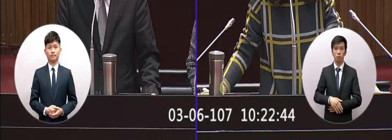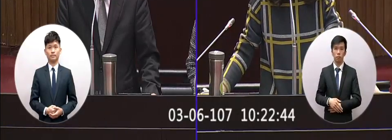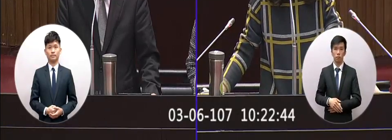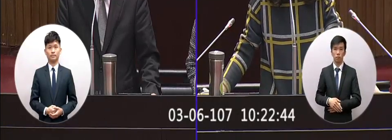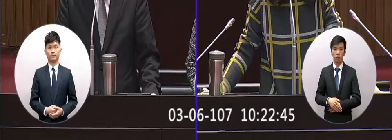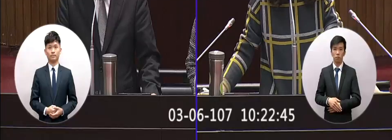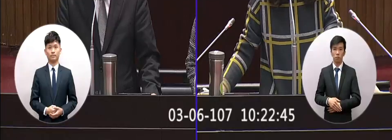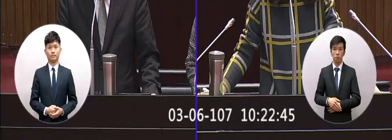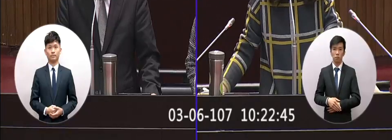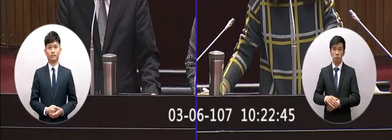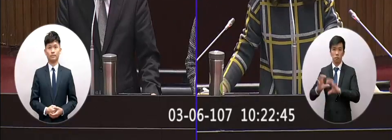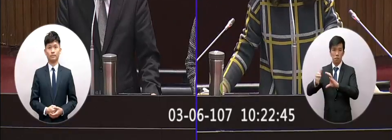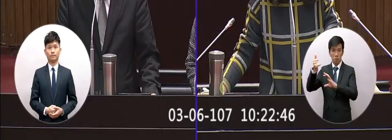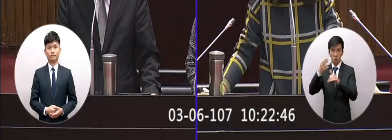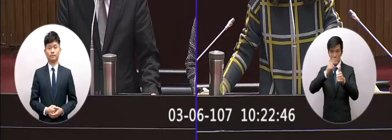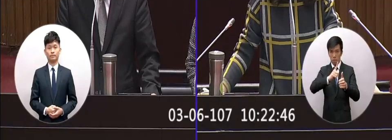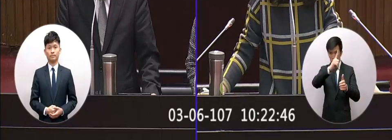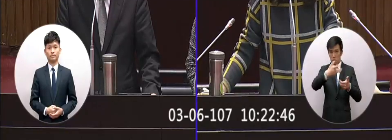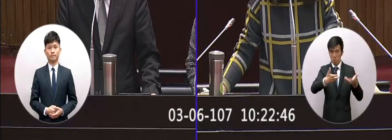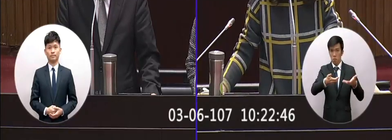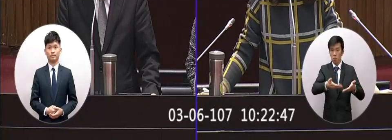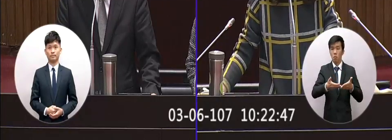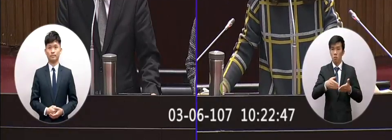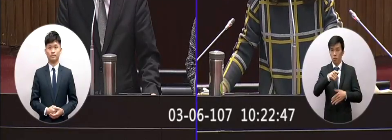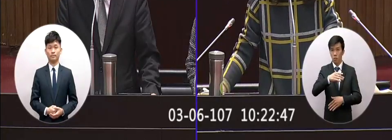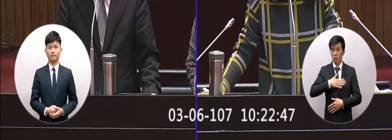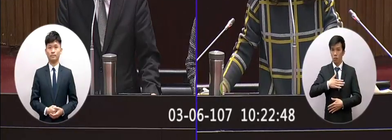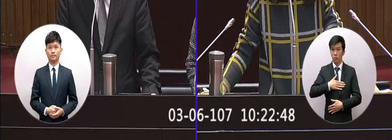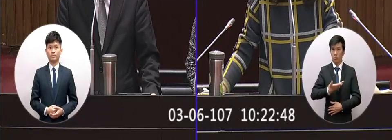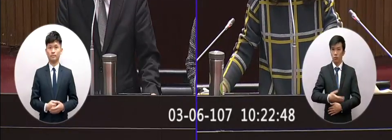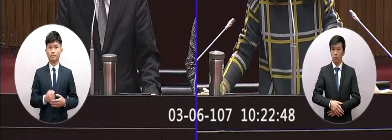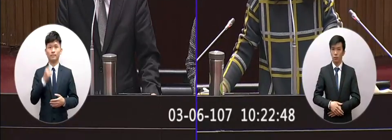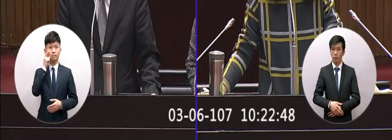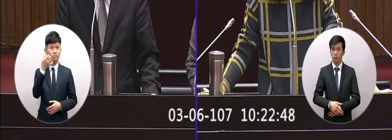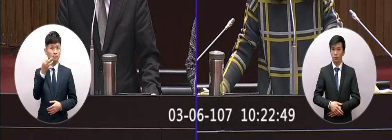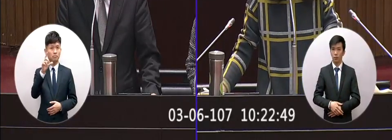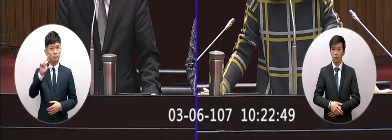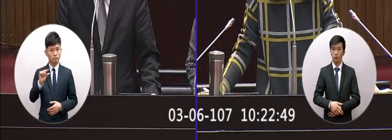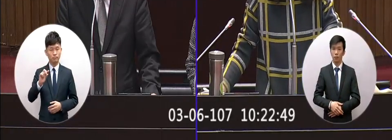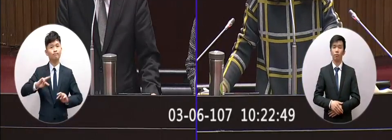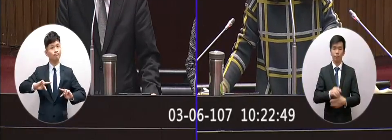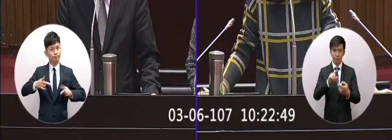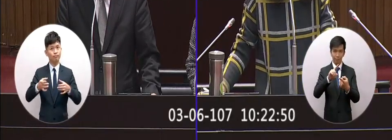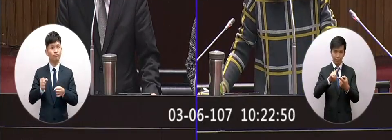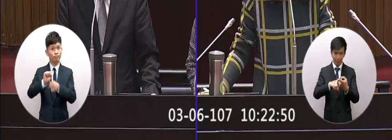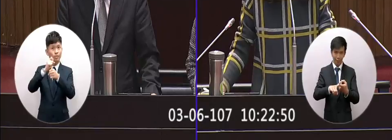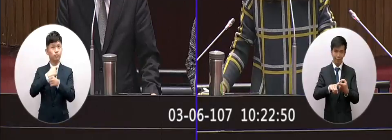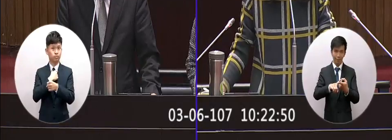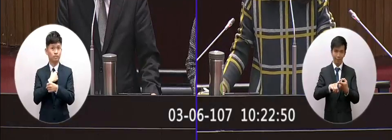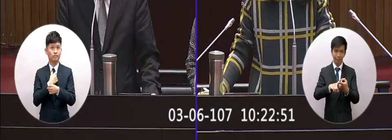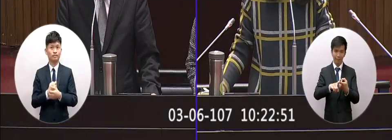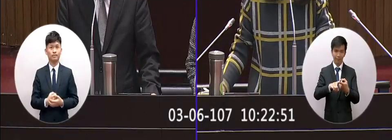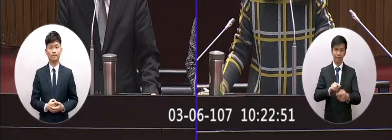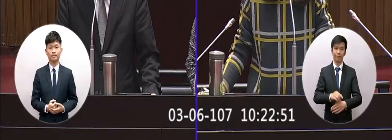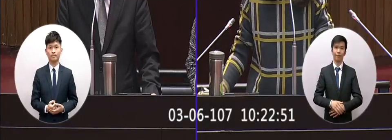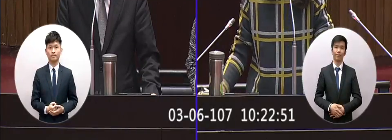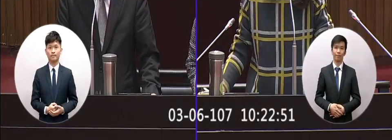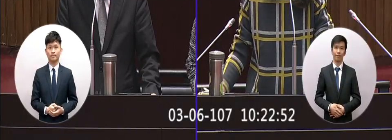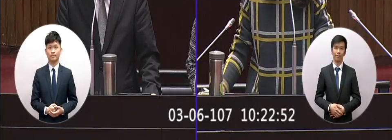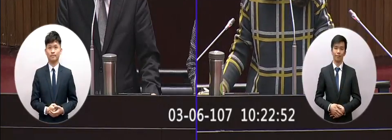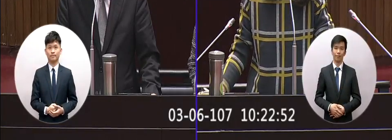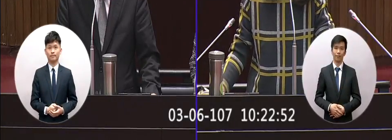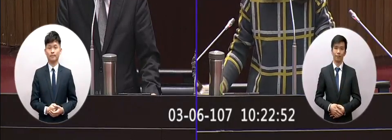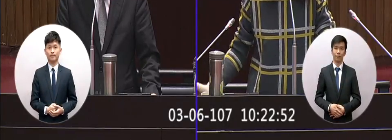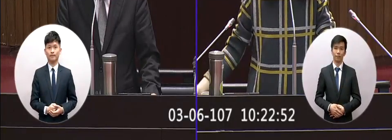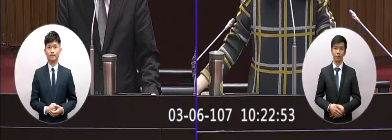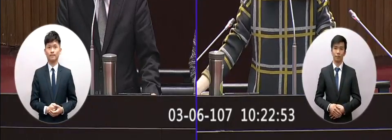的任务，院长，你知道是什么任务吗？ 要改变低薪的问题。 对，好，终于，今年他给